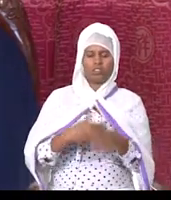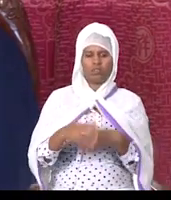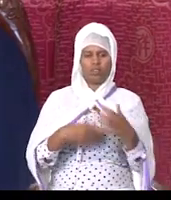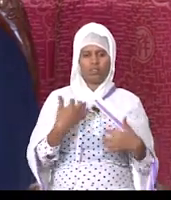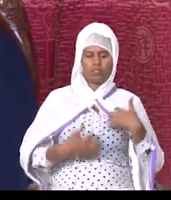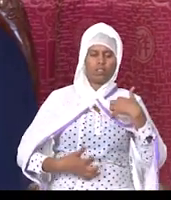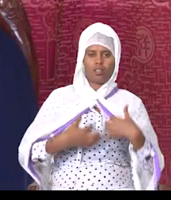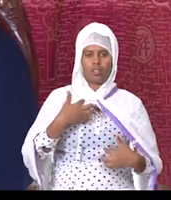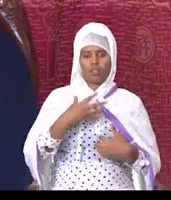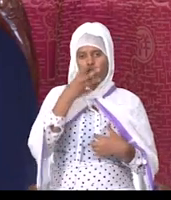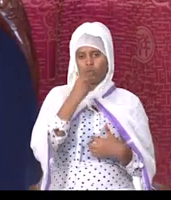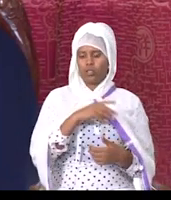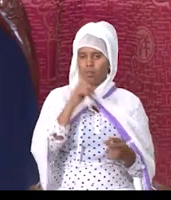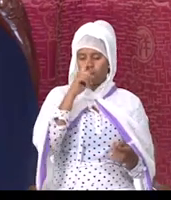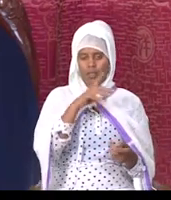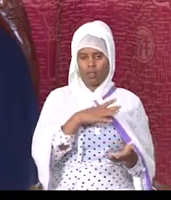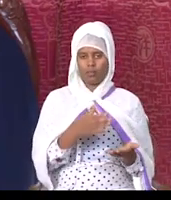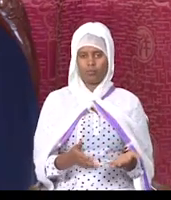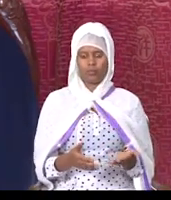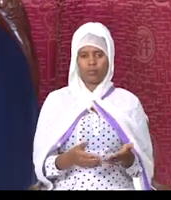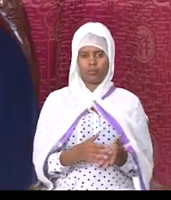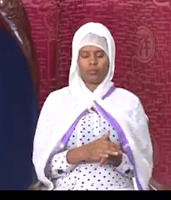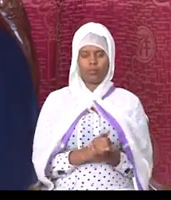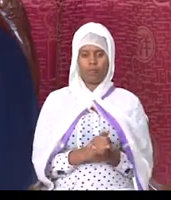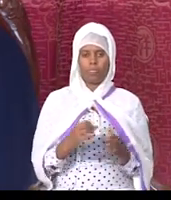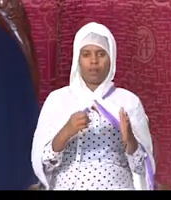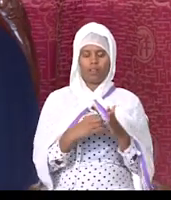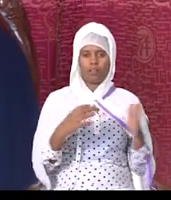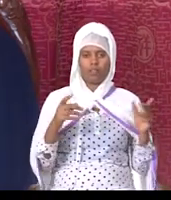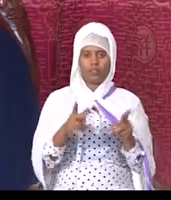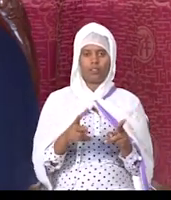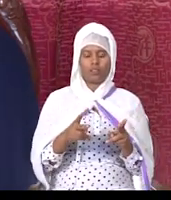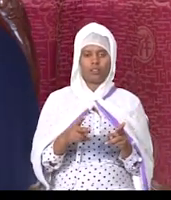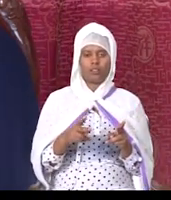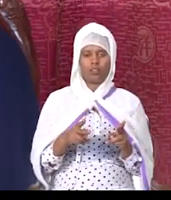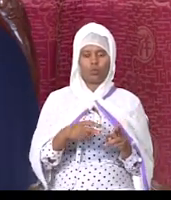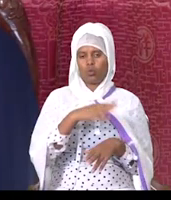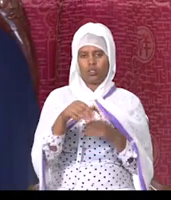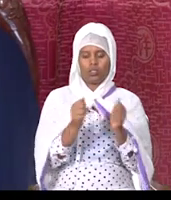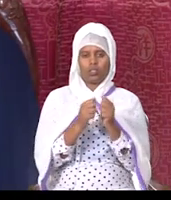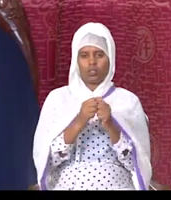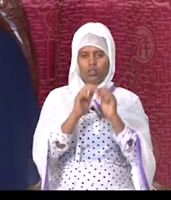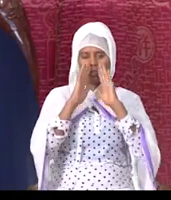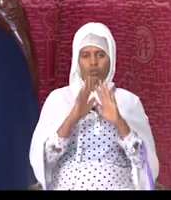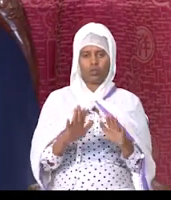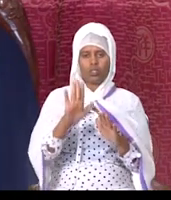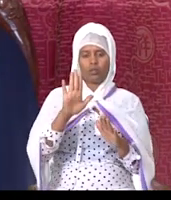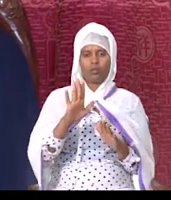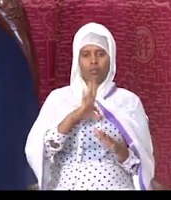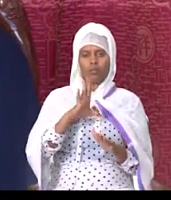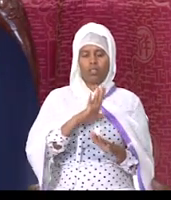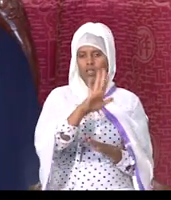ዕግርግርን ዝመልኦ ሂወት እያ ዘላሎም እውን ማለት እዩ። ስለዚ ነዚ ዕግርግርን ነውፅን እዚ ቅዱስ ገብርኤል